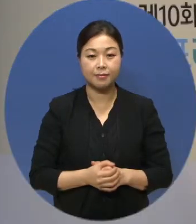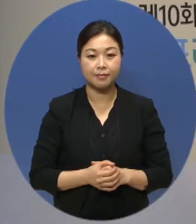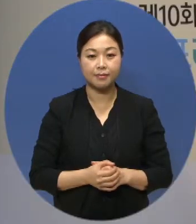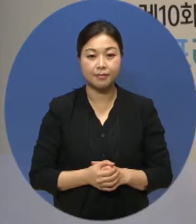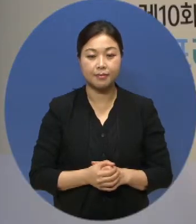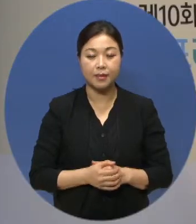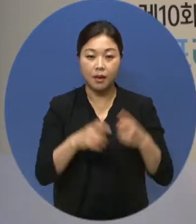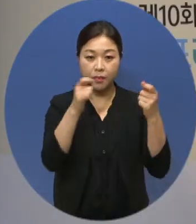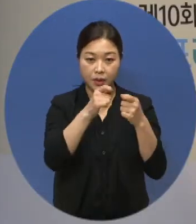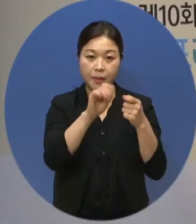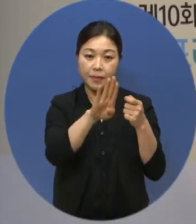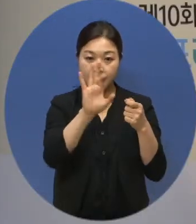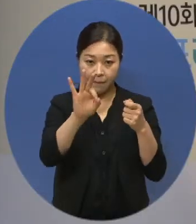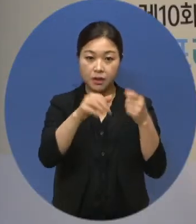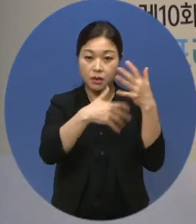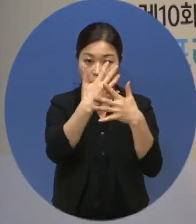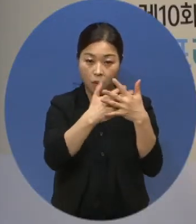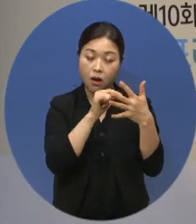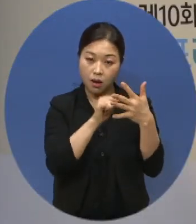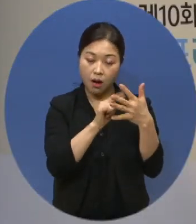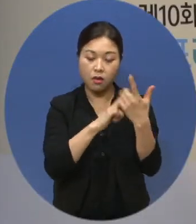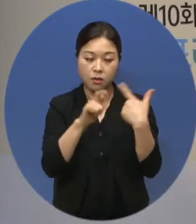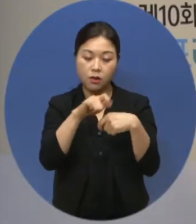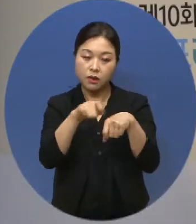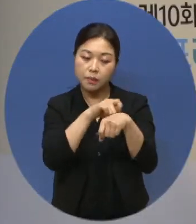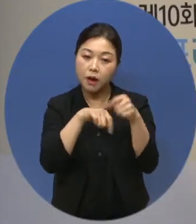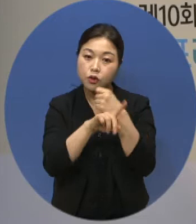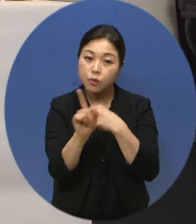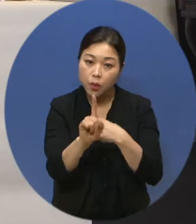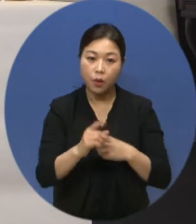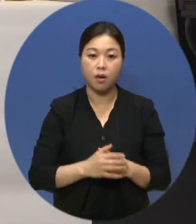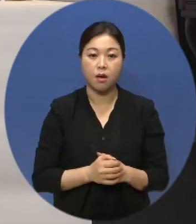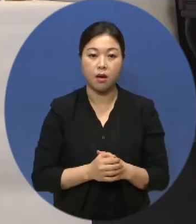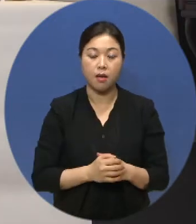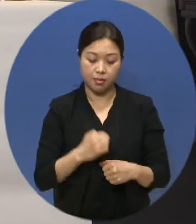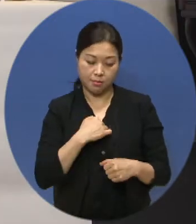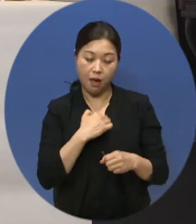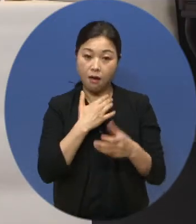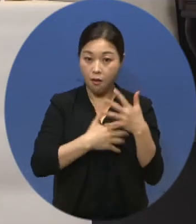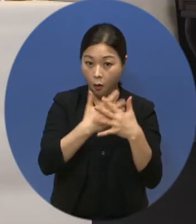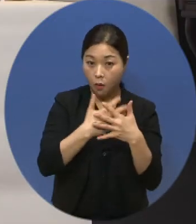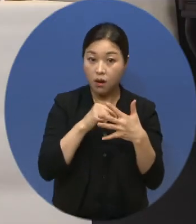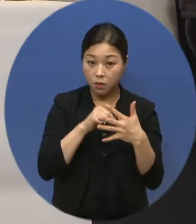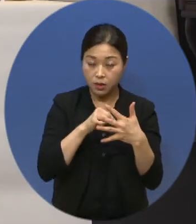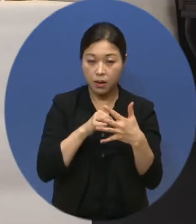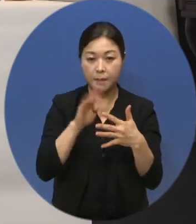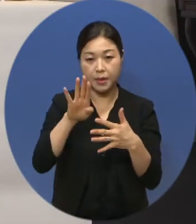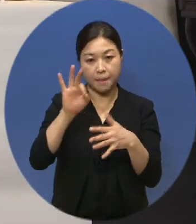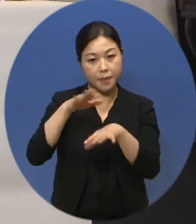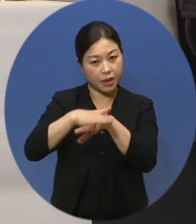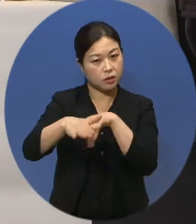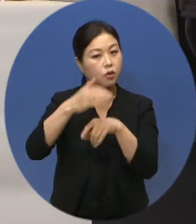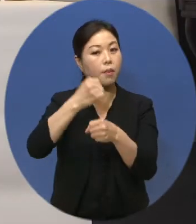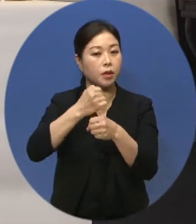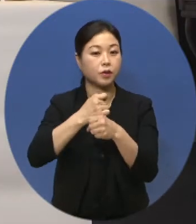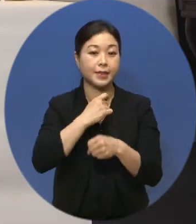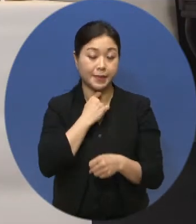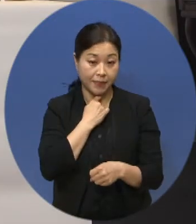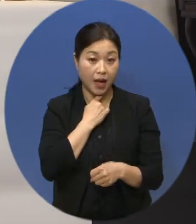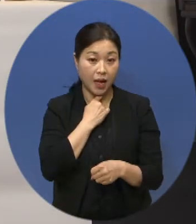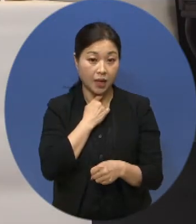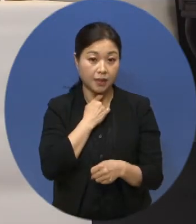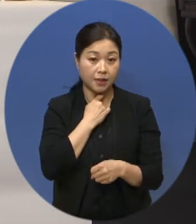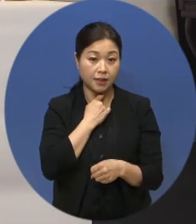이 단편 베리어프리 영화가 좀 더 특별한 건 자신의 영화를 베리어프리 영화로 좀 만들고 싶다는 뜻이